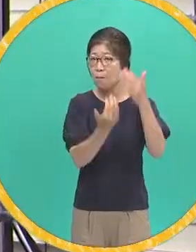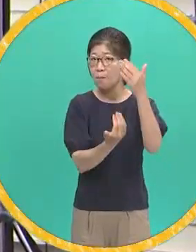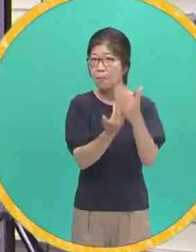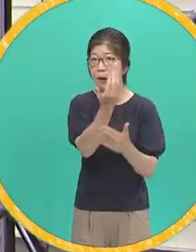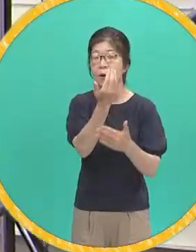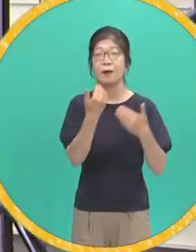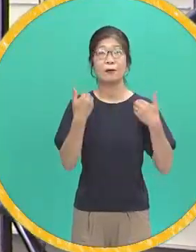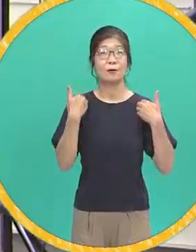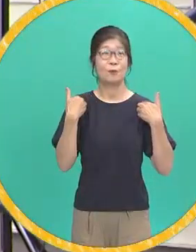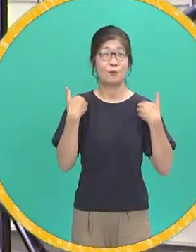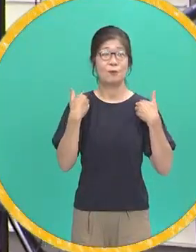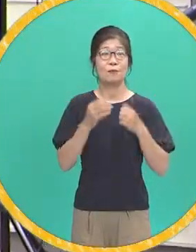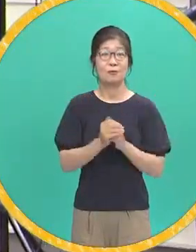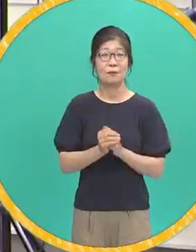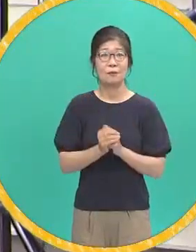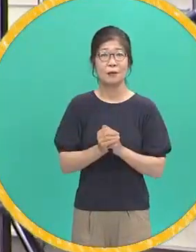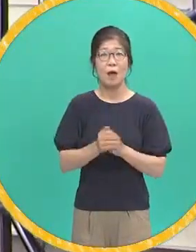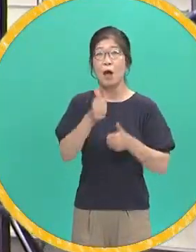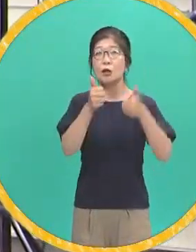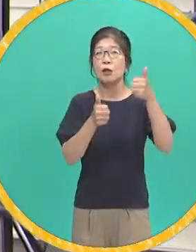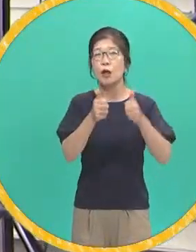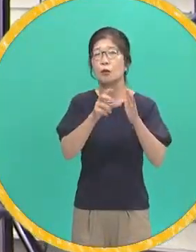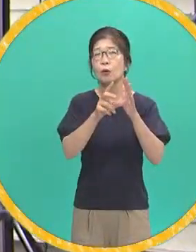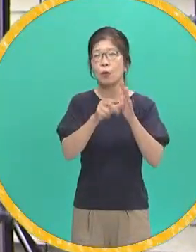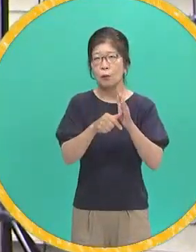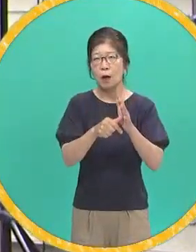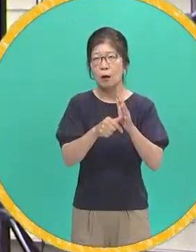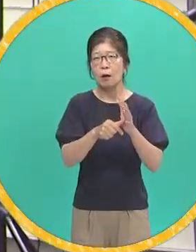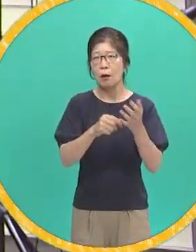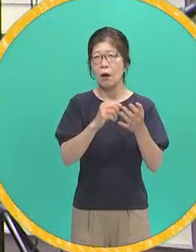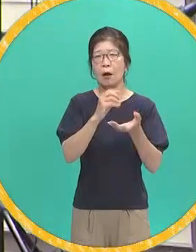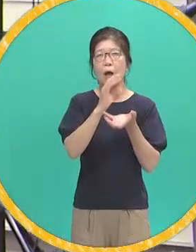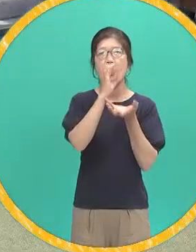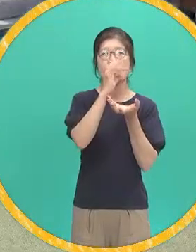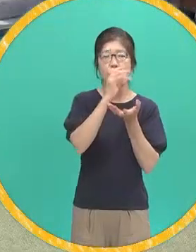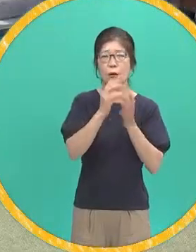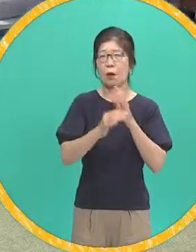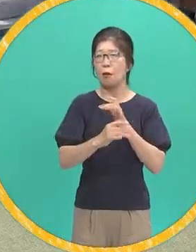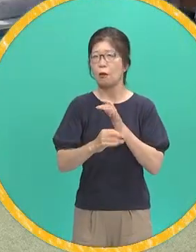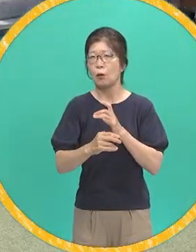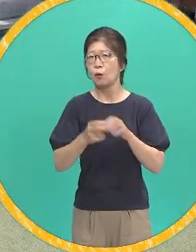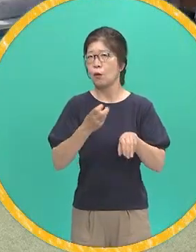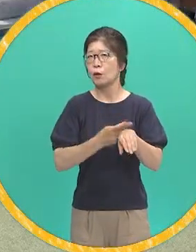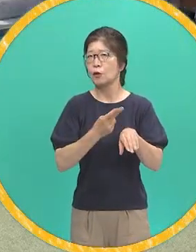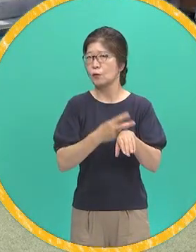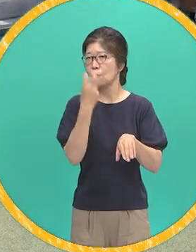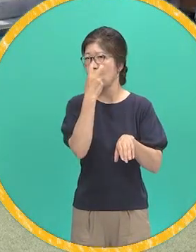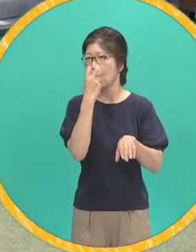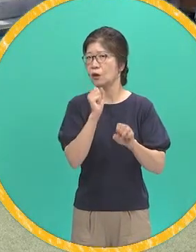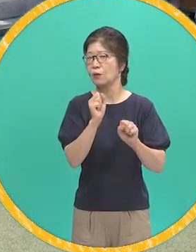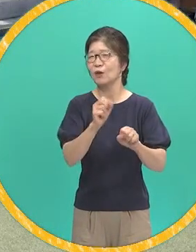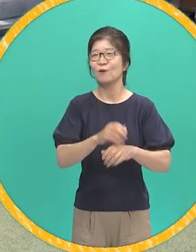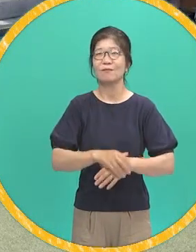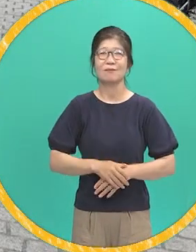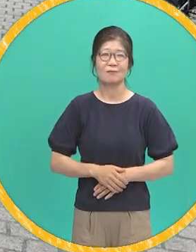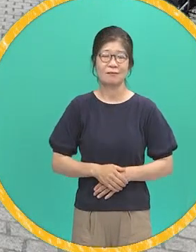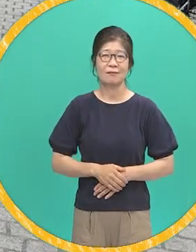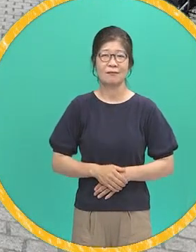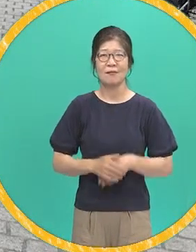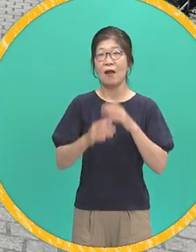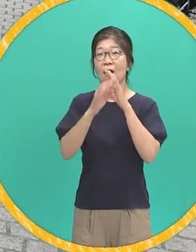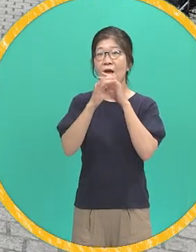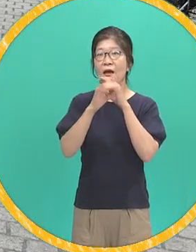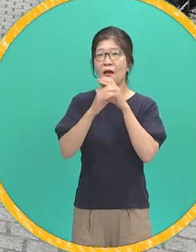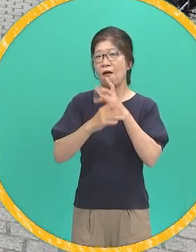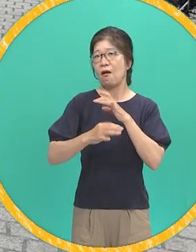てその時はですね演奏の試験もございます年間およそ100回もの演奏